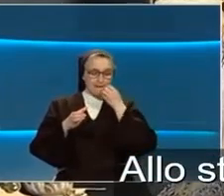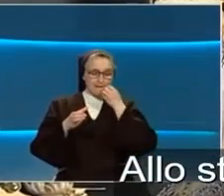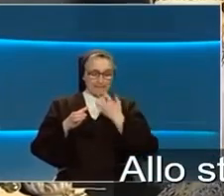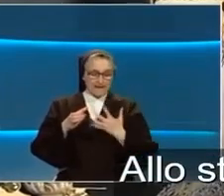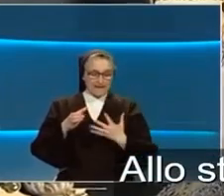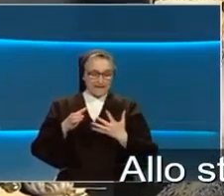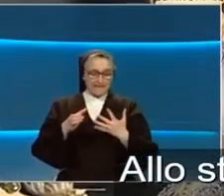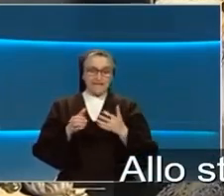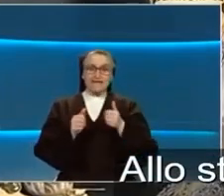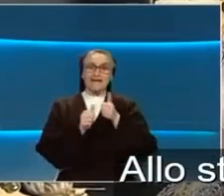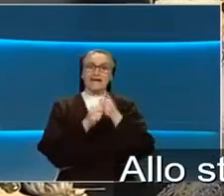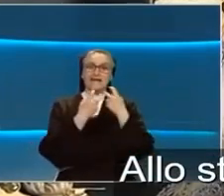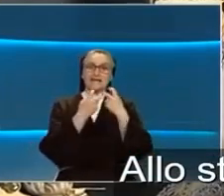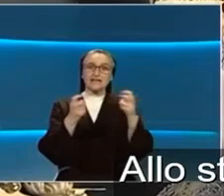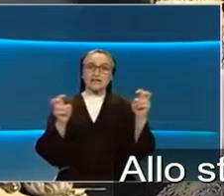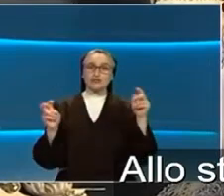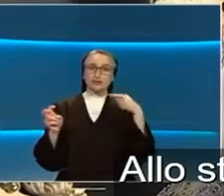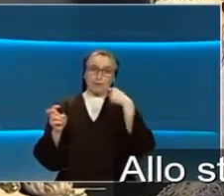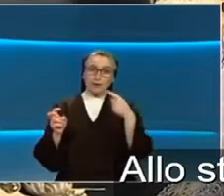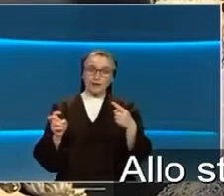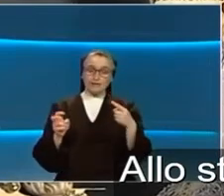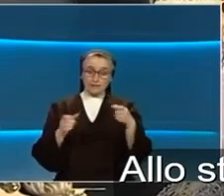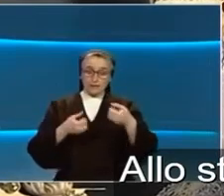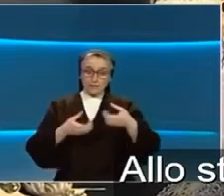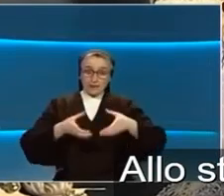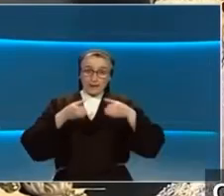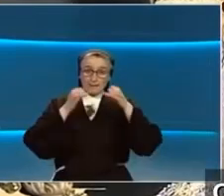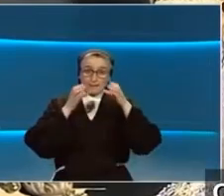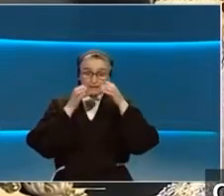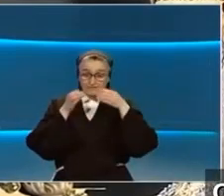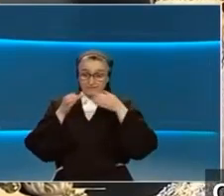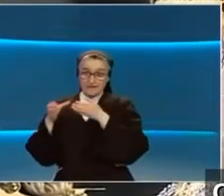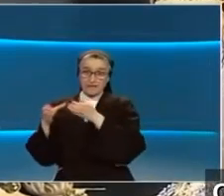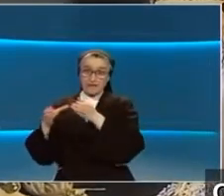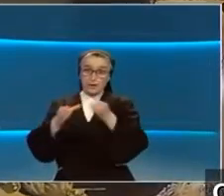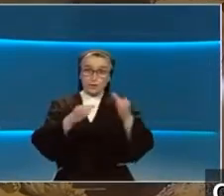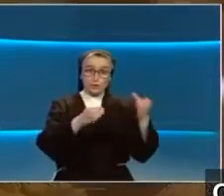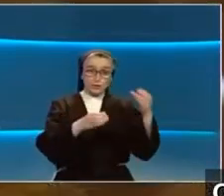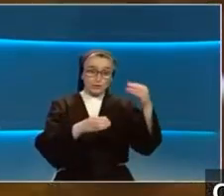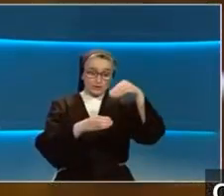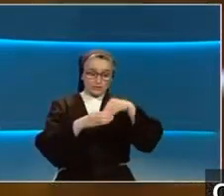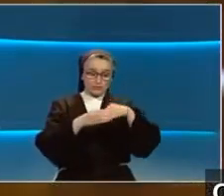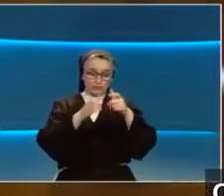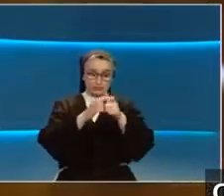dedicque discipulis suis dicens. Accipite et vivite ex eo